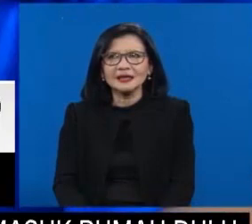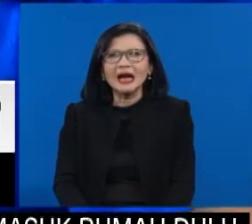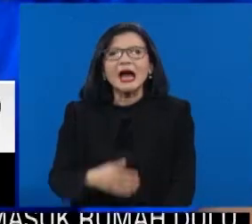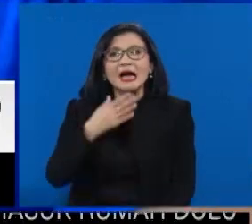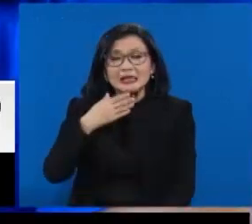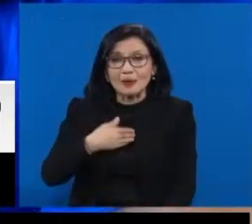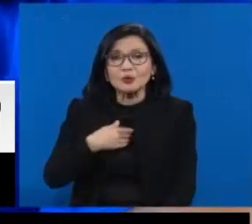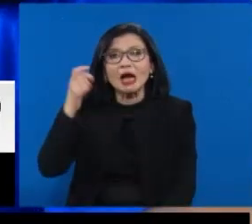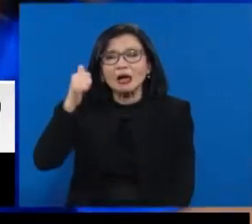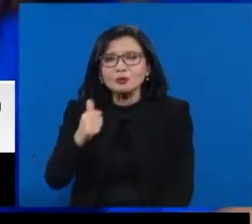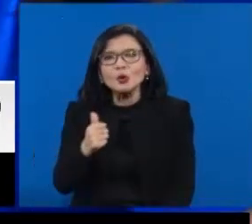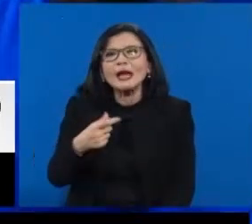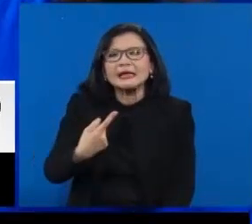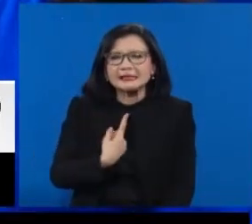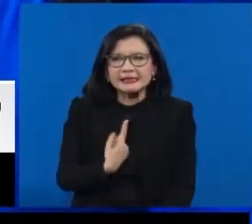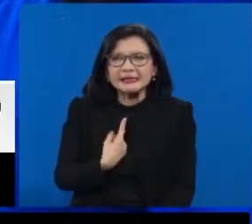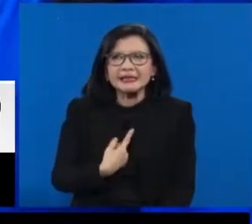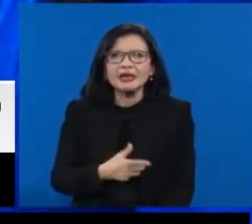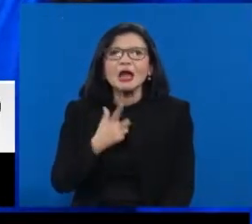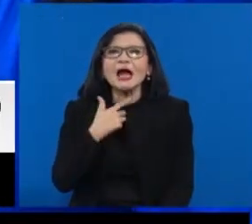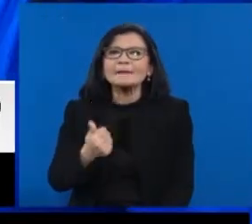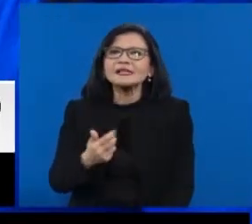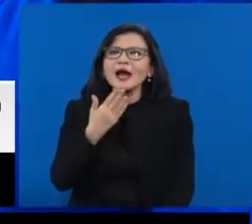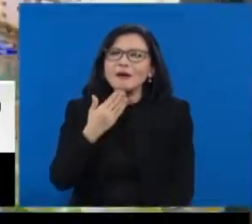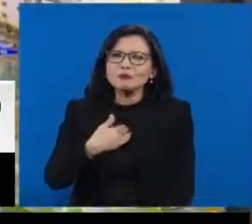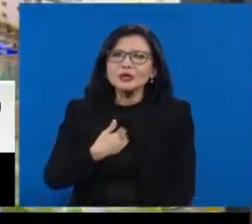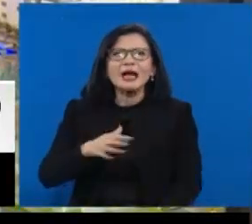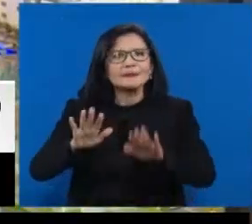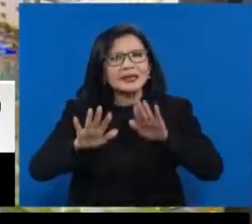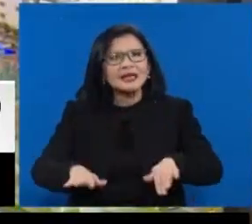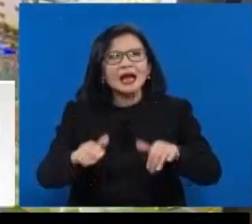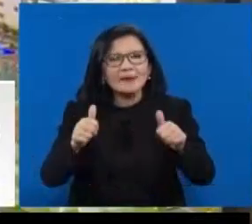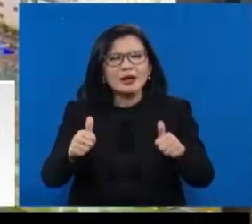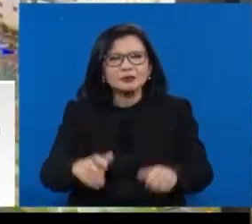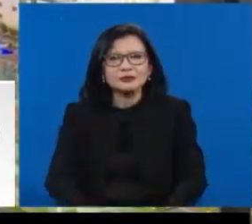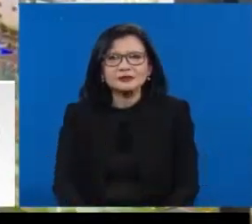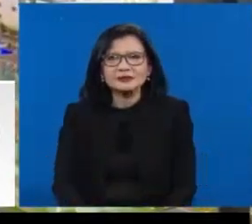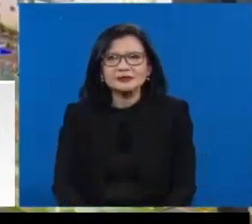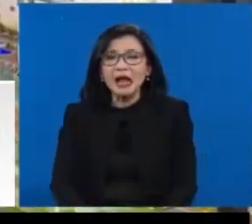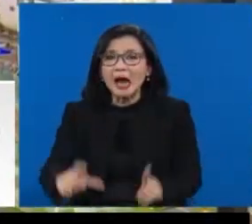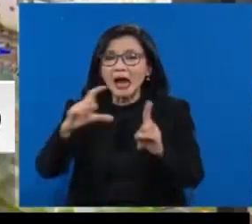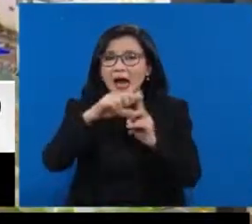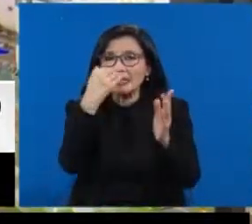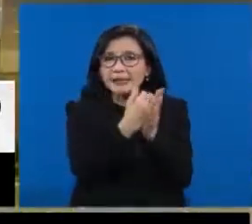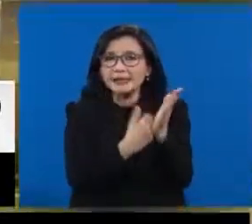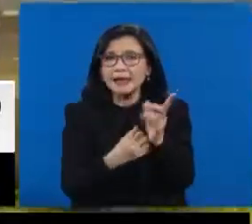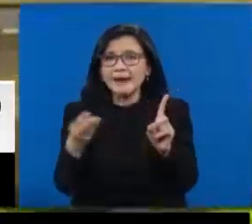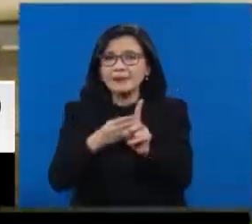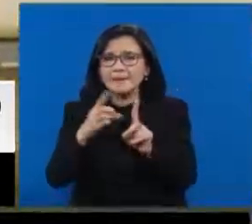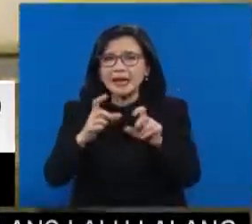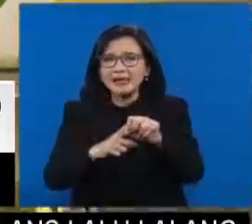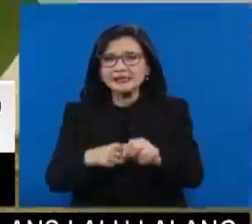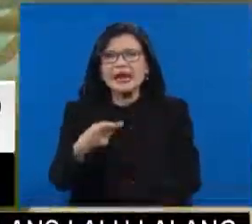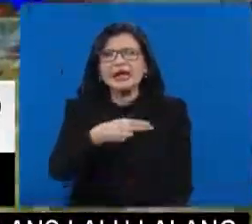ada kebutuhan pribadi, kita juga bisa memiliki hunian yang bagus di sini. Berdasarkan data BPS 2021, Indonesia